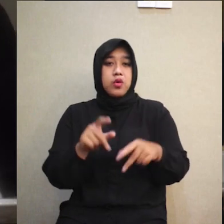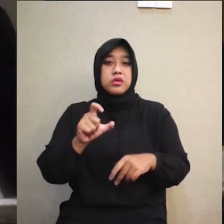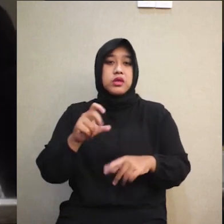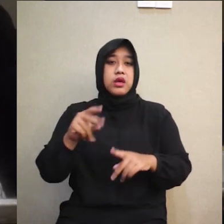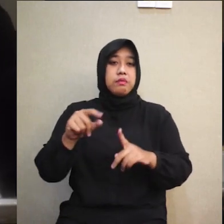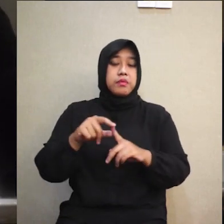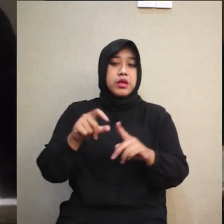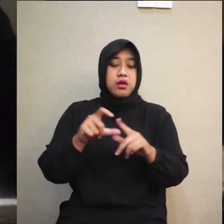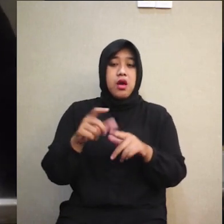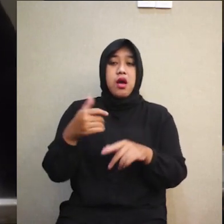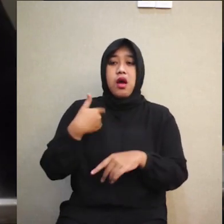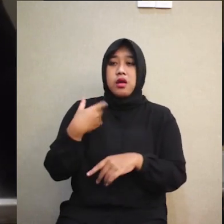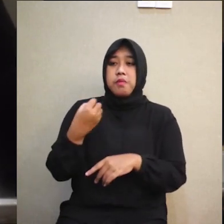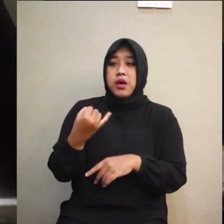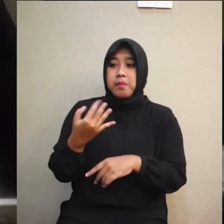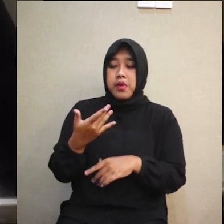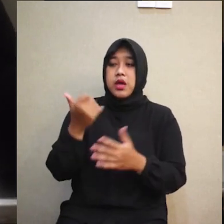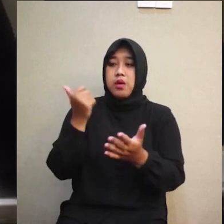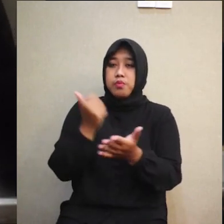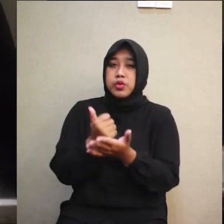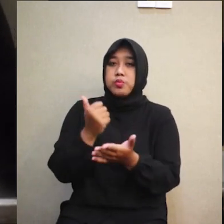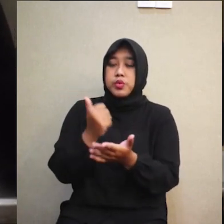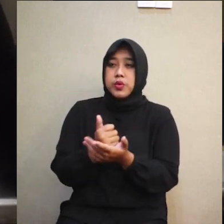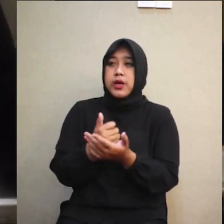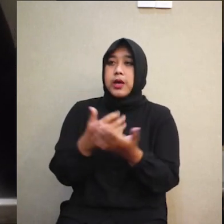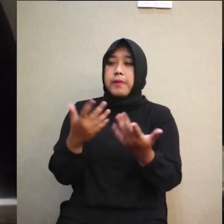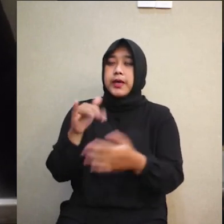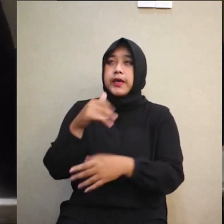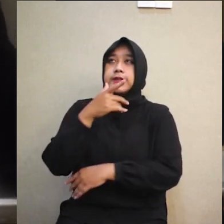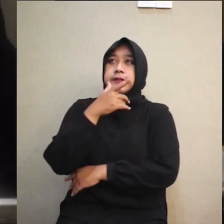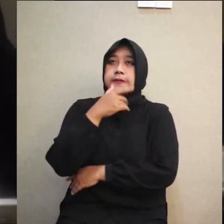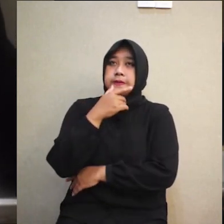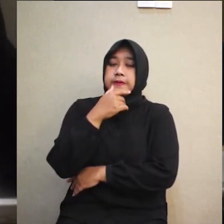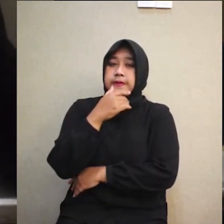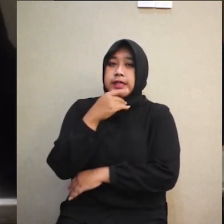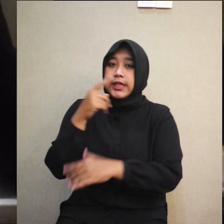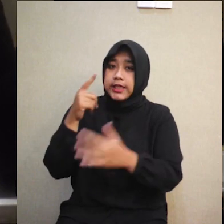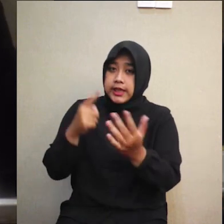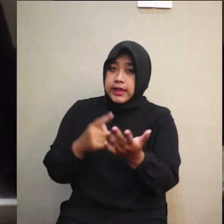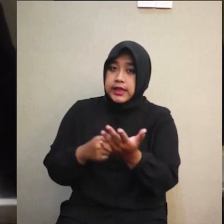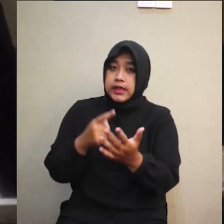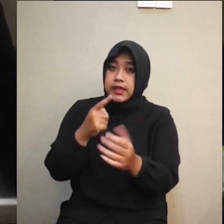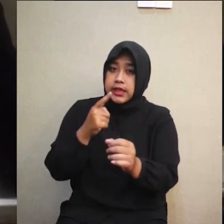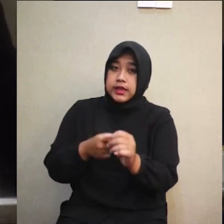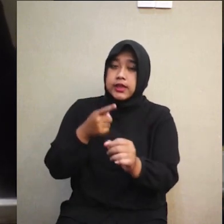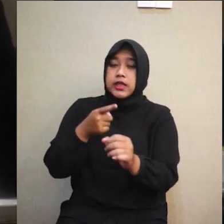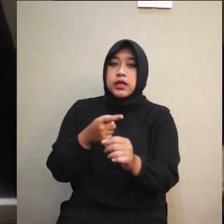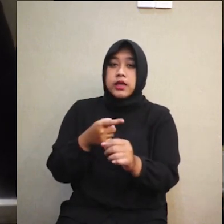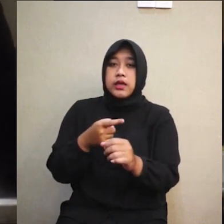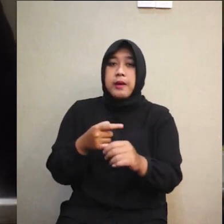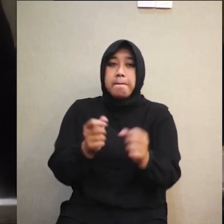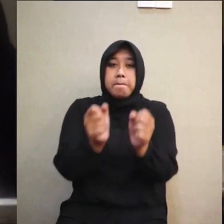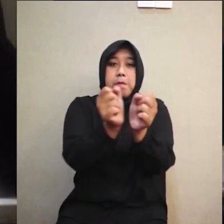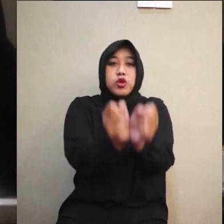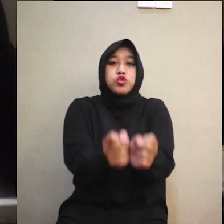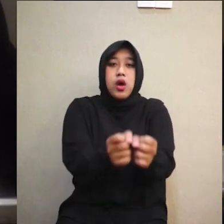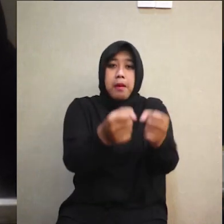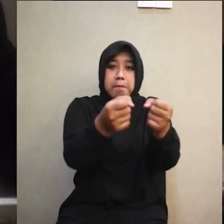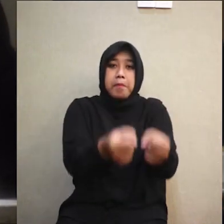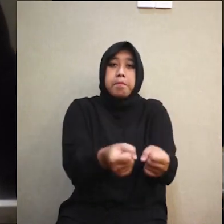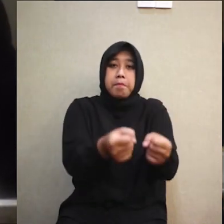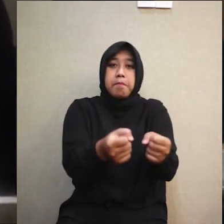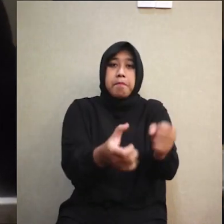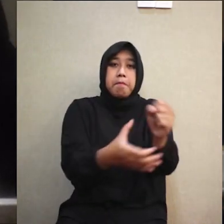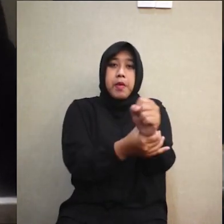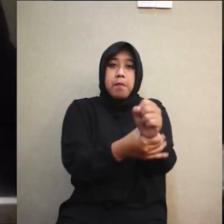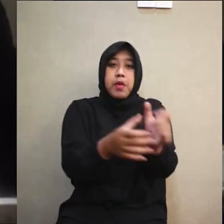yang sangat menjadi apa namanya poin misalnya pemasungan yang masih